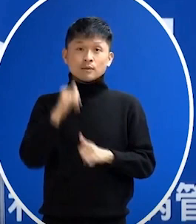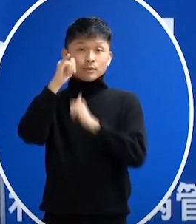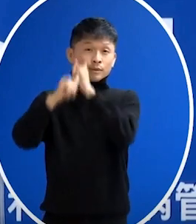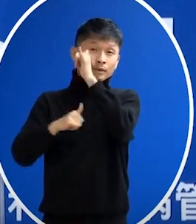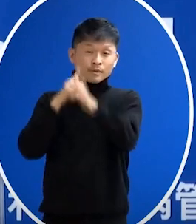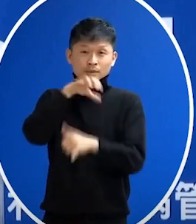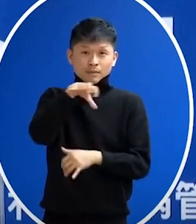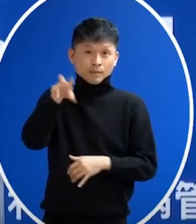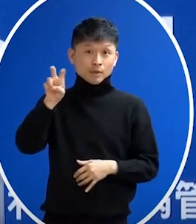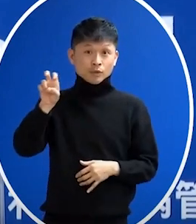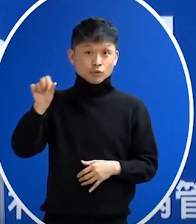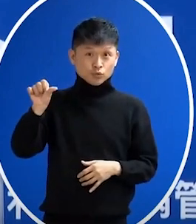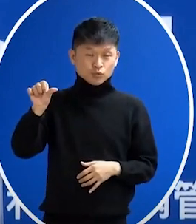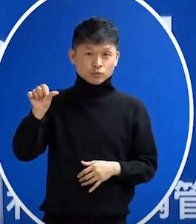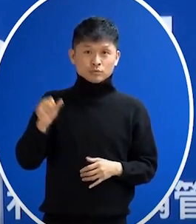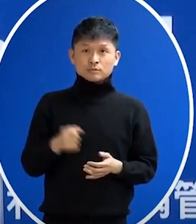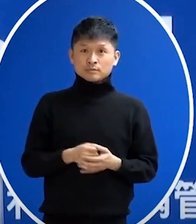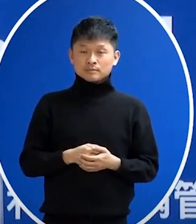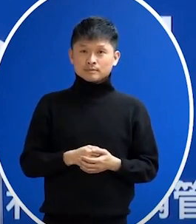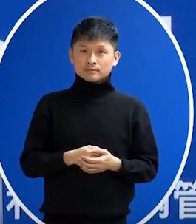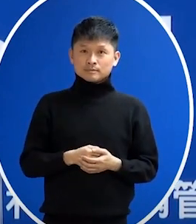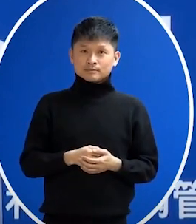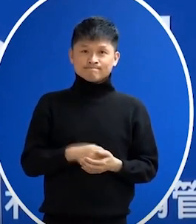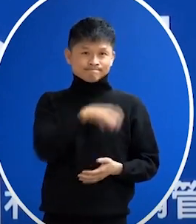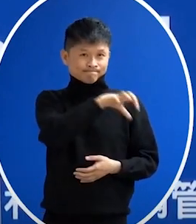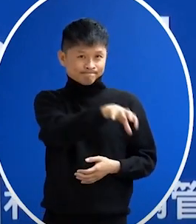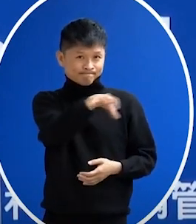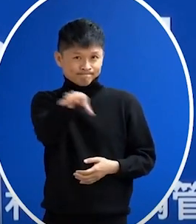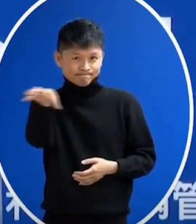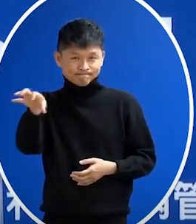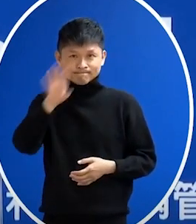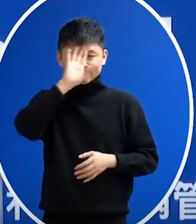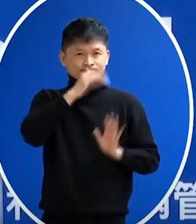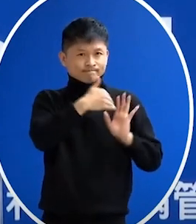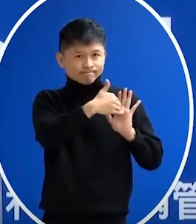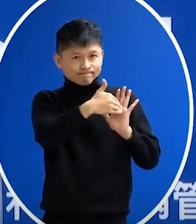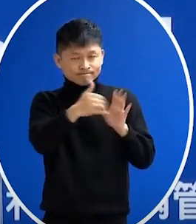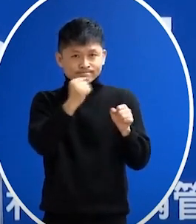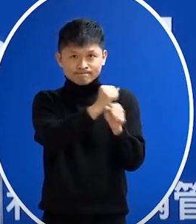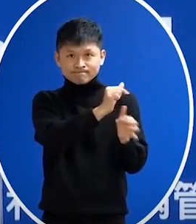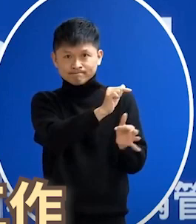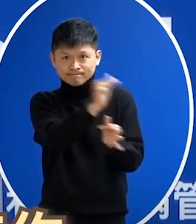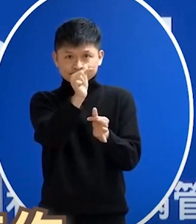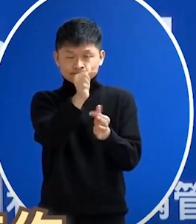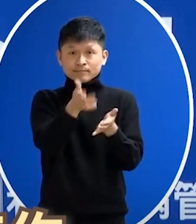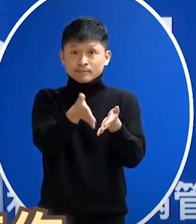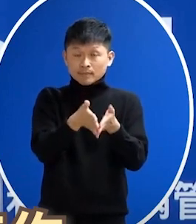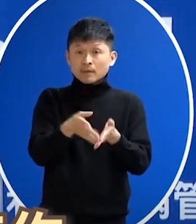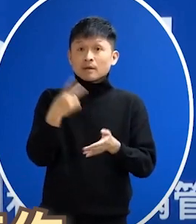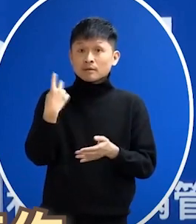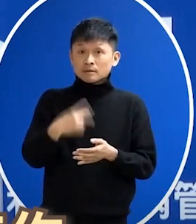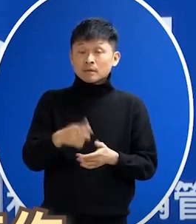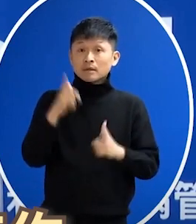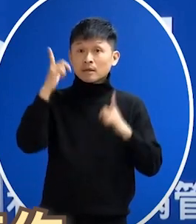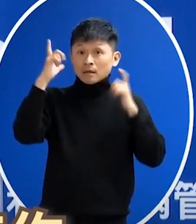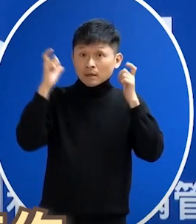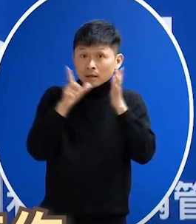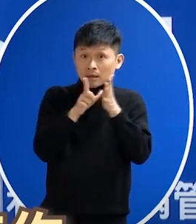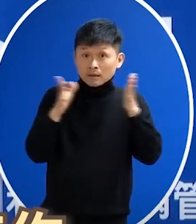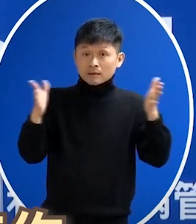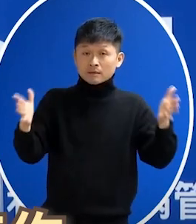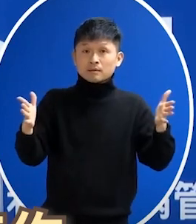园的部分我想除了做好相关的一个防疫的一个措施之外呢，我们也在这个春节期间，尤其